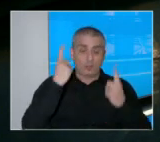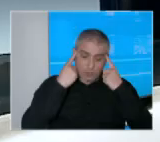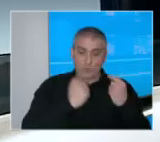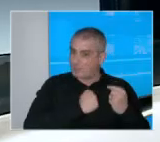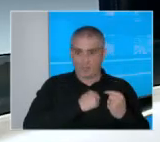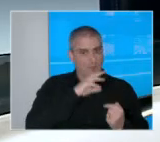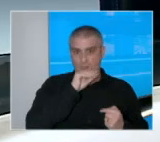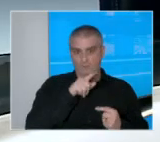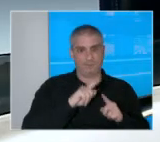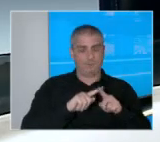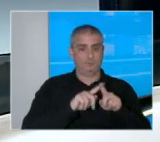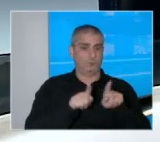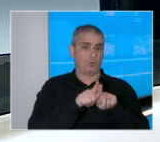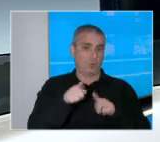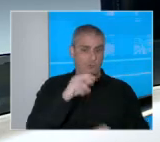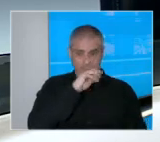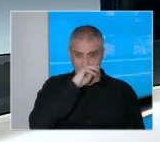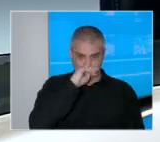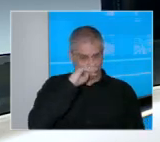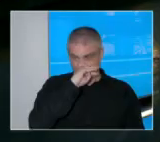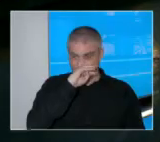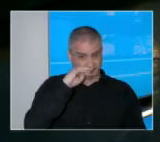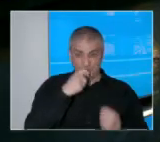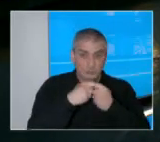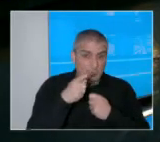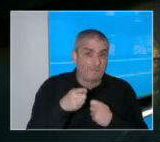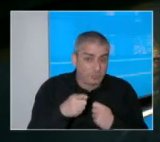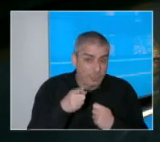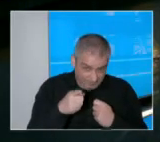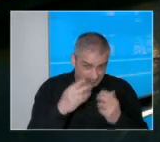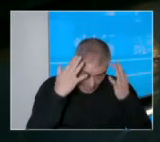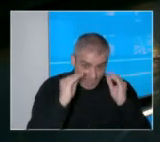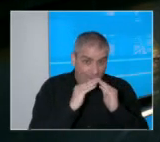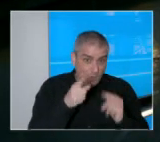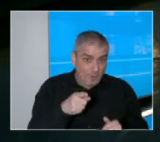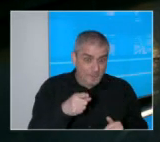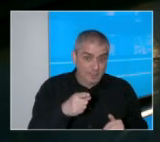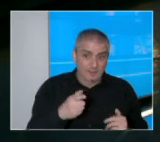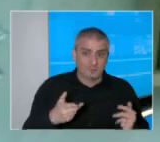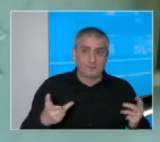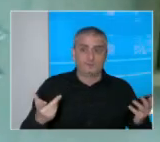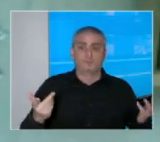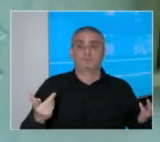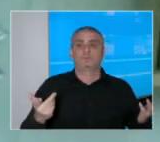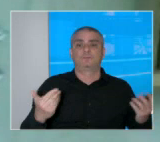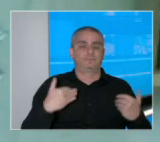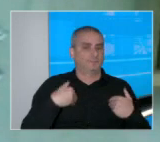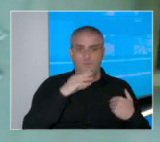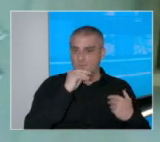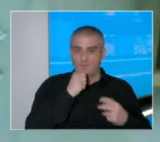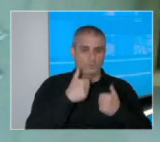קרתא לא מעזים לדבר בצורה הזו. היא שותפה שלכם? זה ראוי בעיניך? אני לא